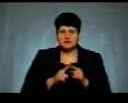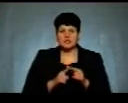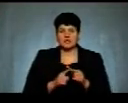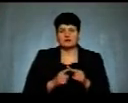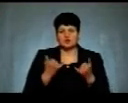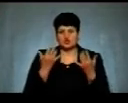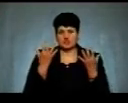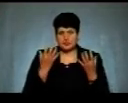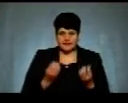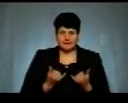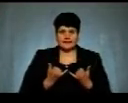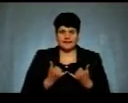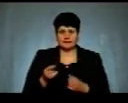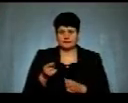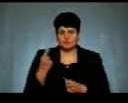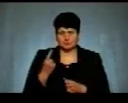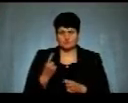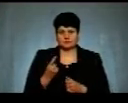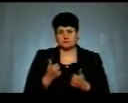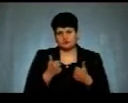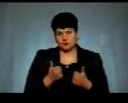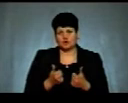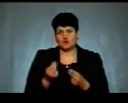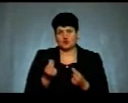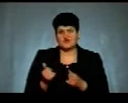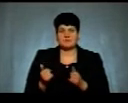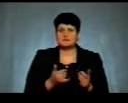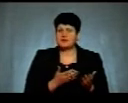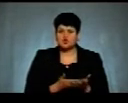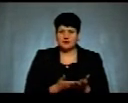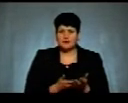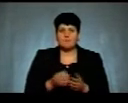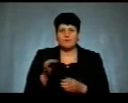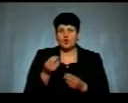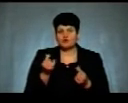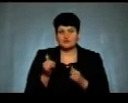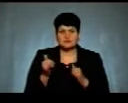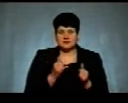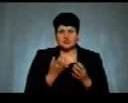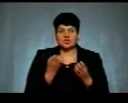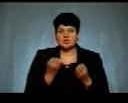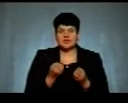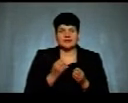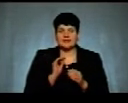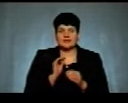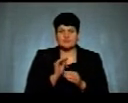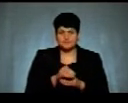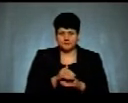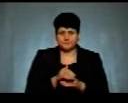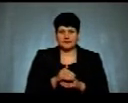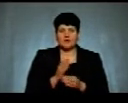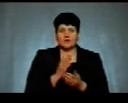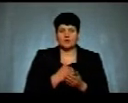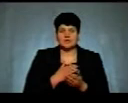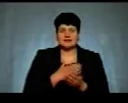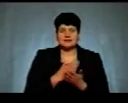сьогоднішній день, як для Тернопільщини, достойне грошове забезпечення. Про грошове забезпечення я ще не сказав, що є такі у нас